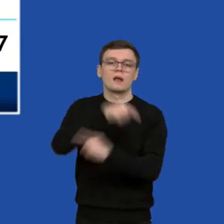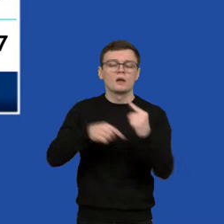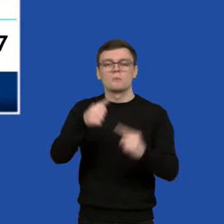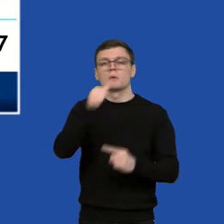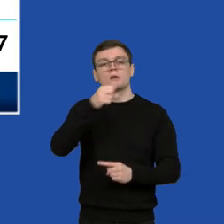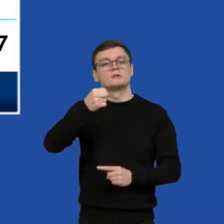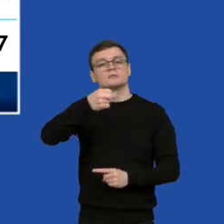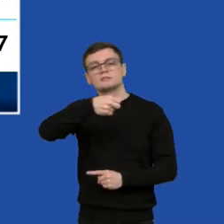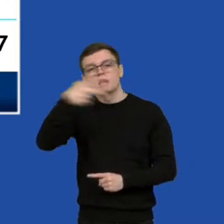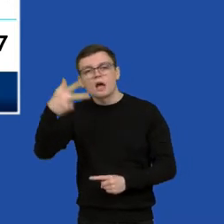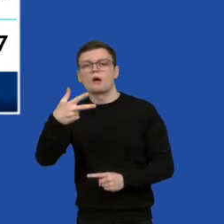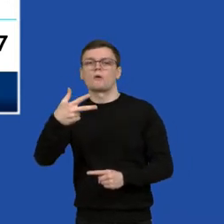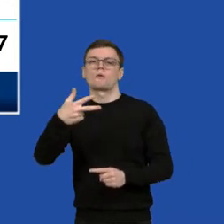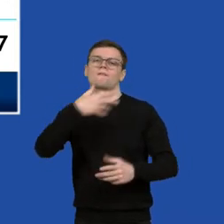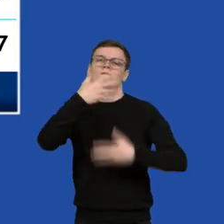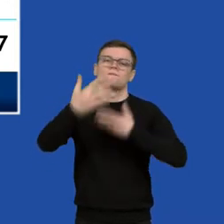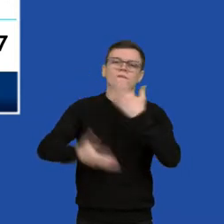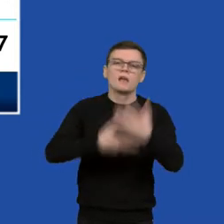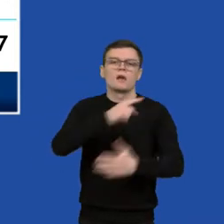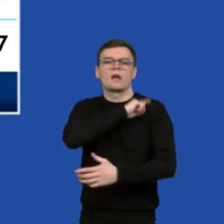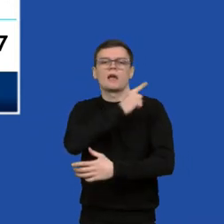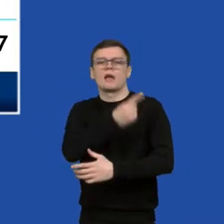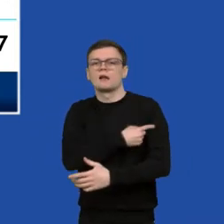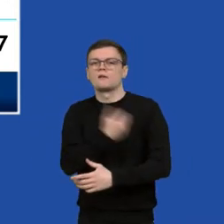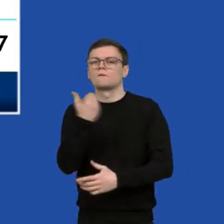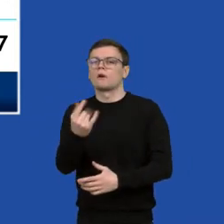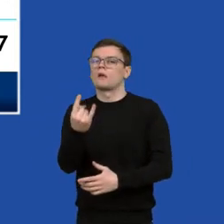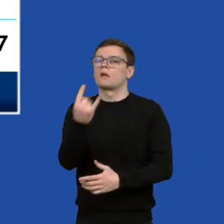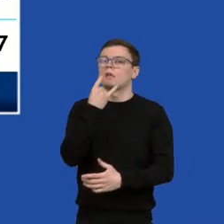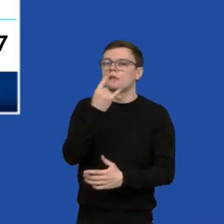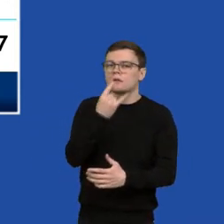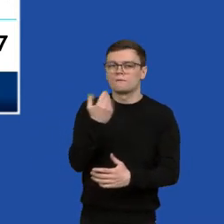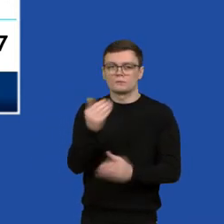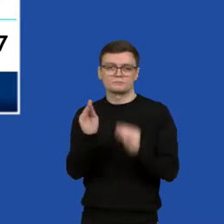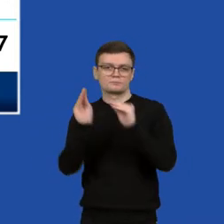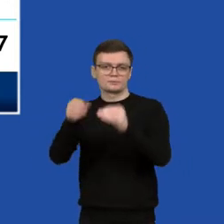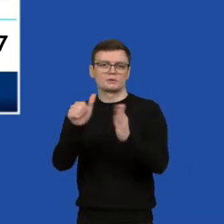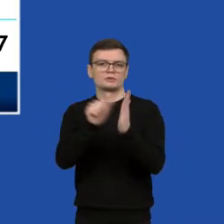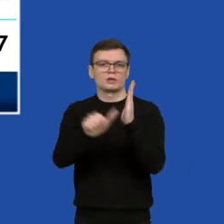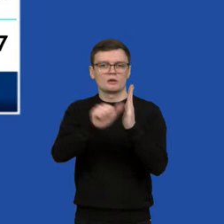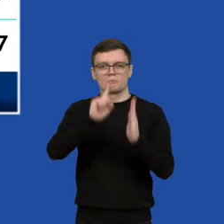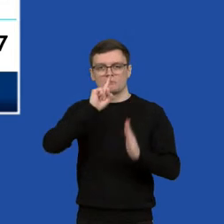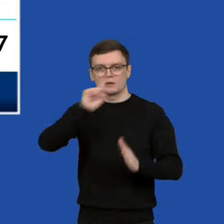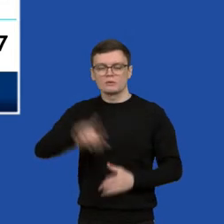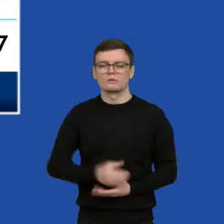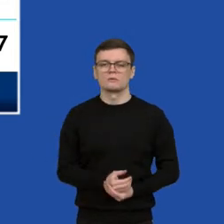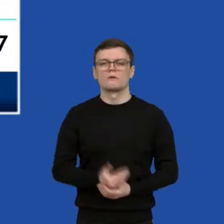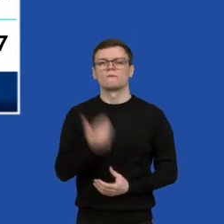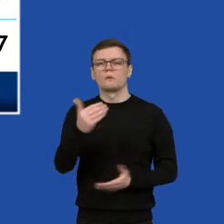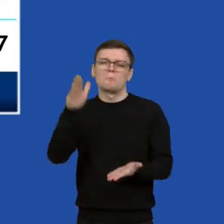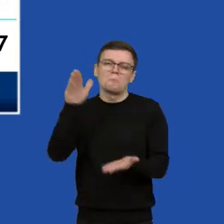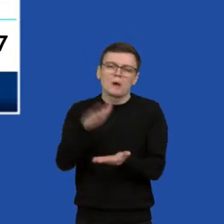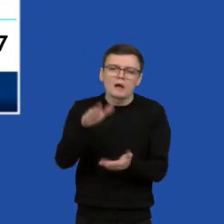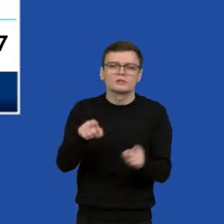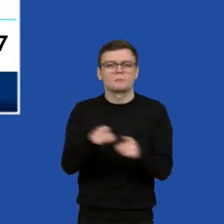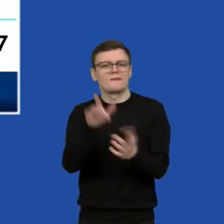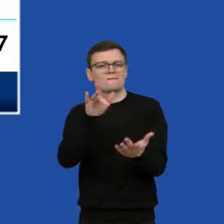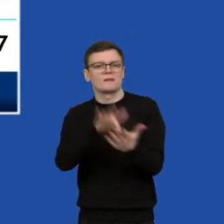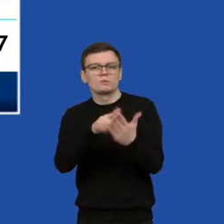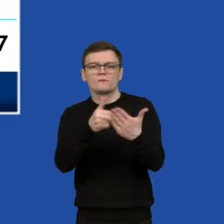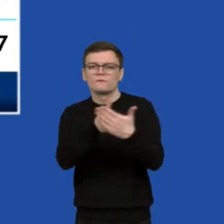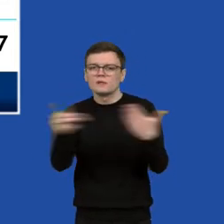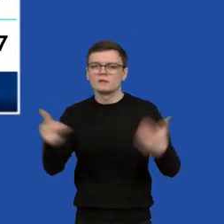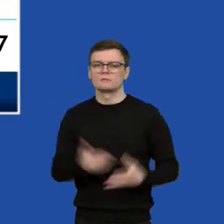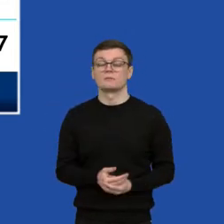saulės vėjo elektrinių elektros kaupimo baterijų dėgymas 60 milijonų. Čia galės pretenduoti mažos vidutinės įmonės ir taip